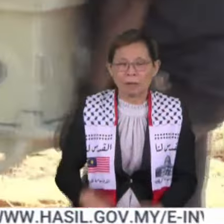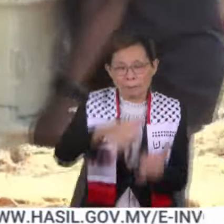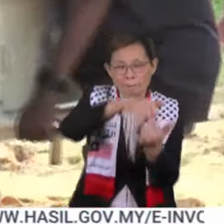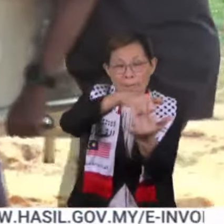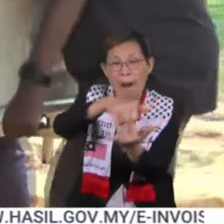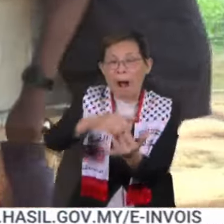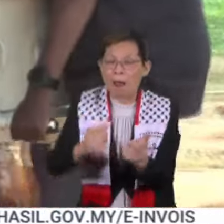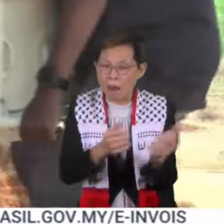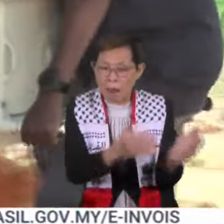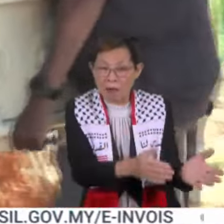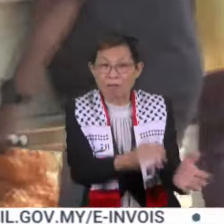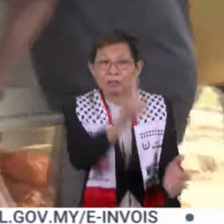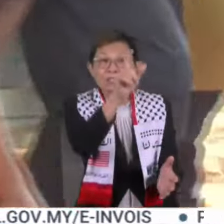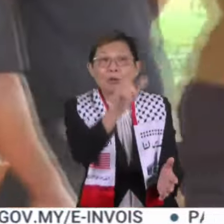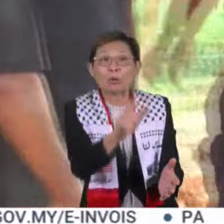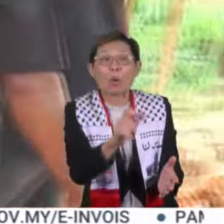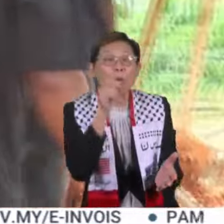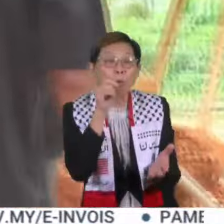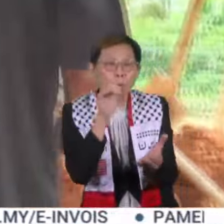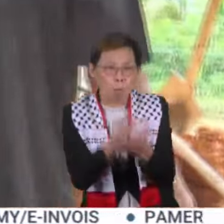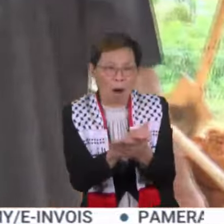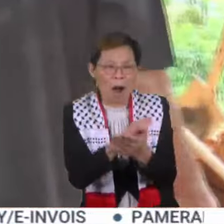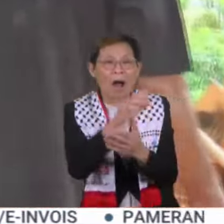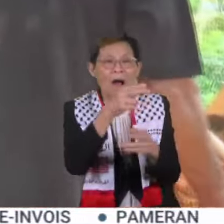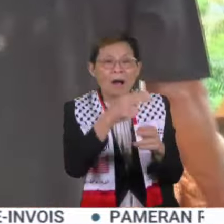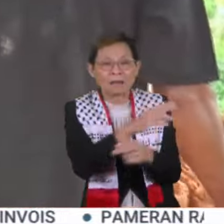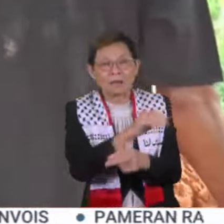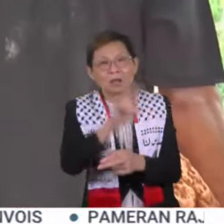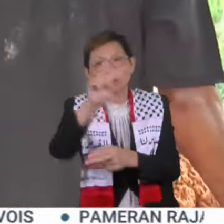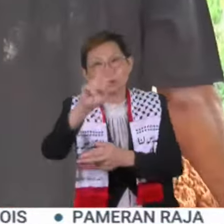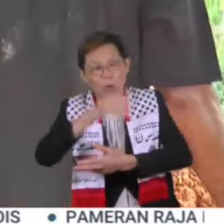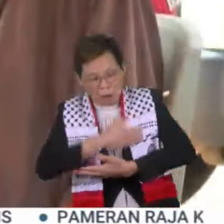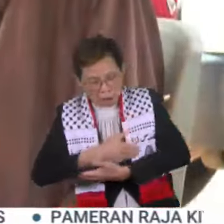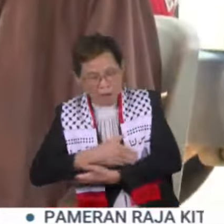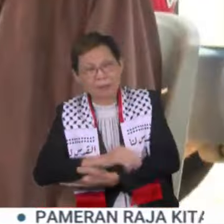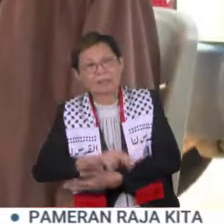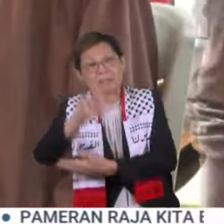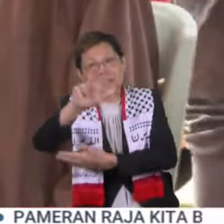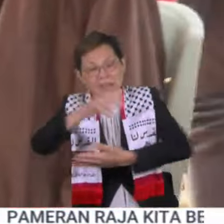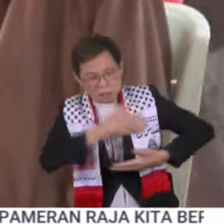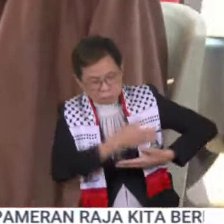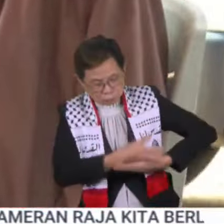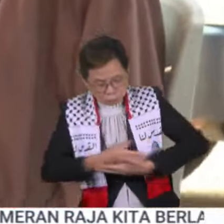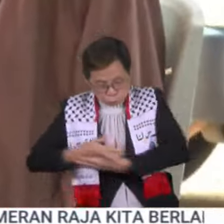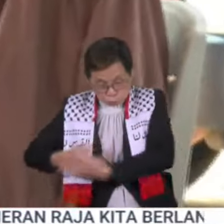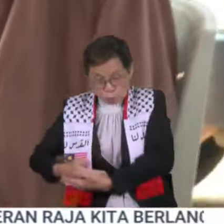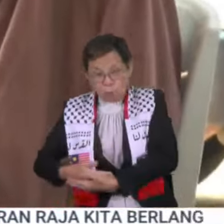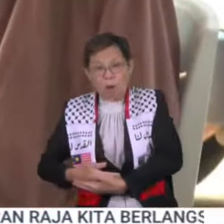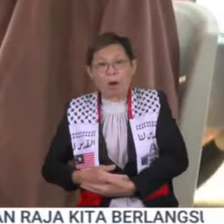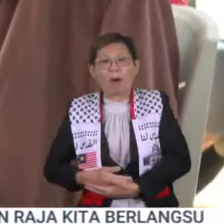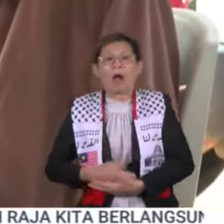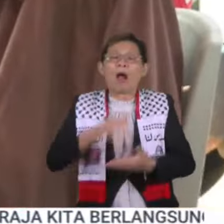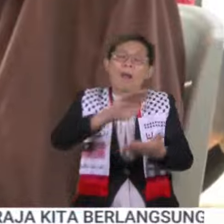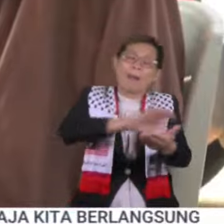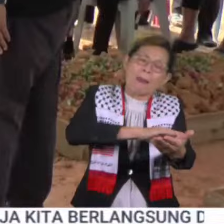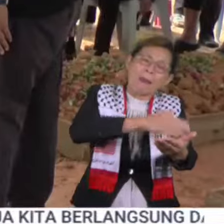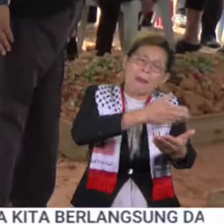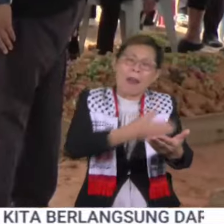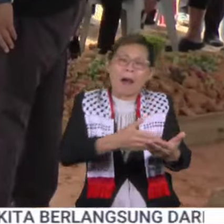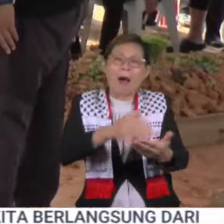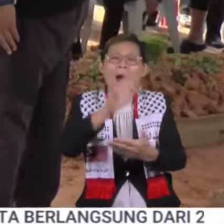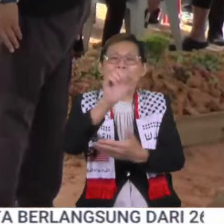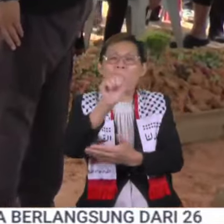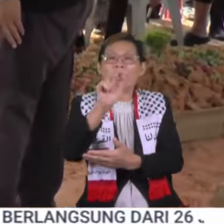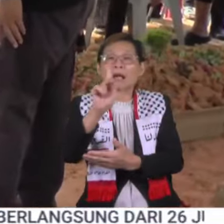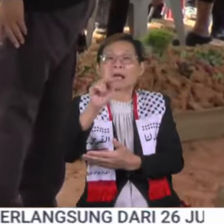Allahyarham meninggalkan seorang isteri, Zainah Ismail, dan dua orang serta tiga orang cucu. Antara lagu Allahyarham